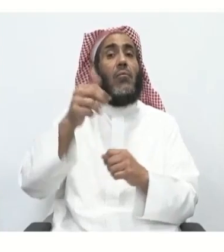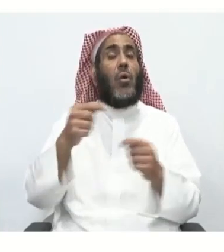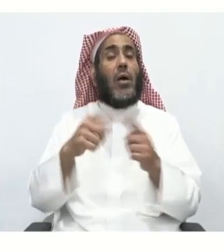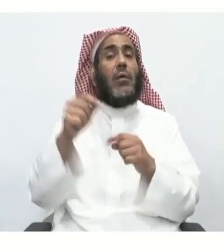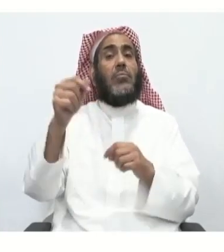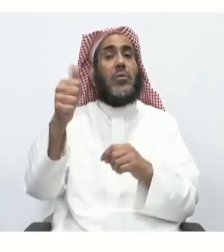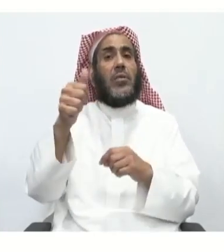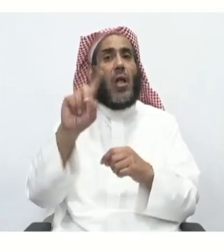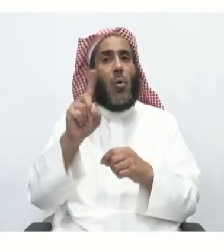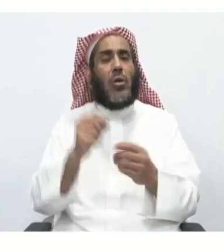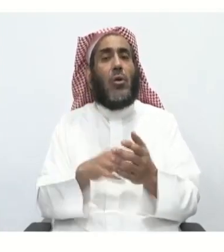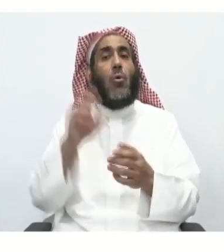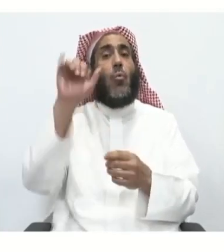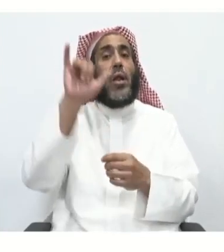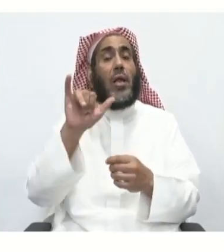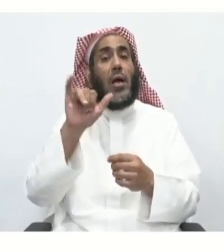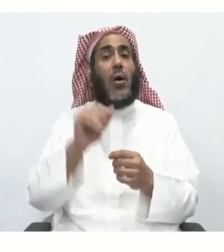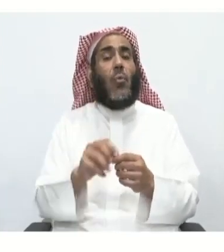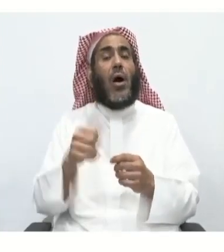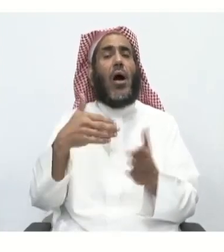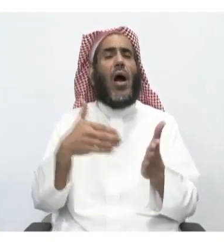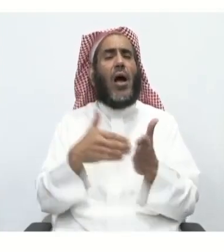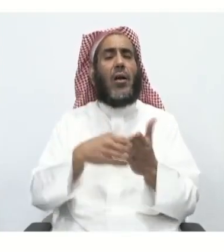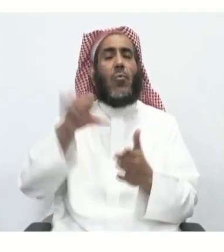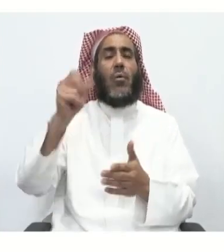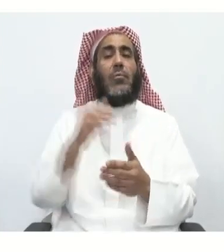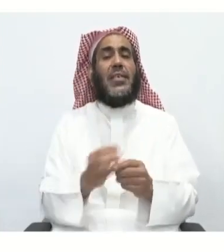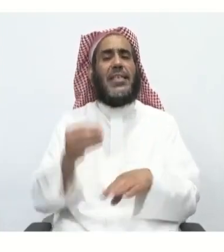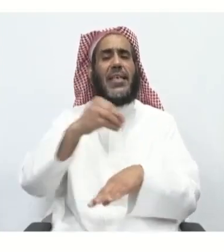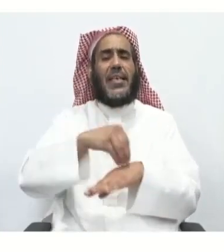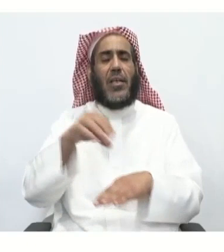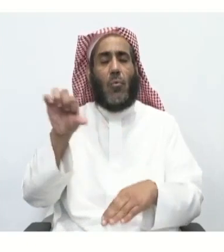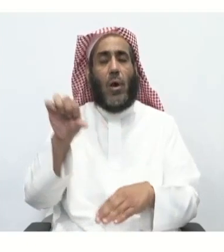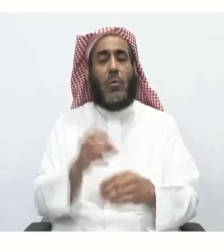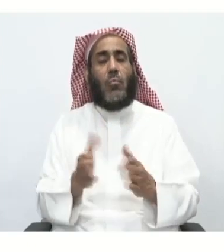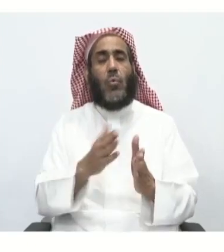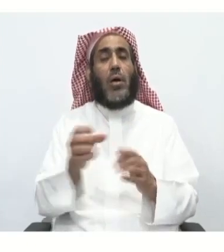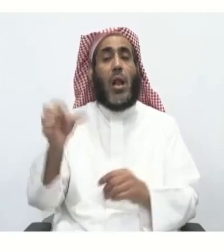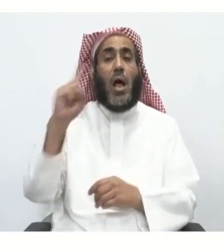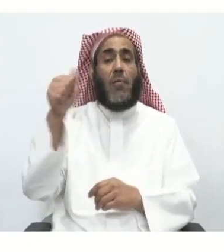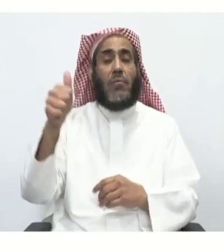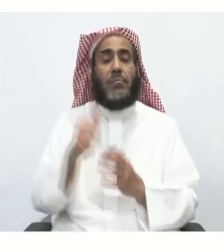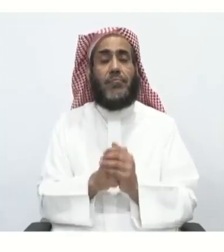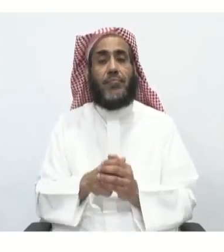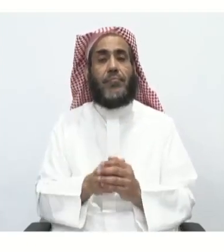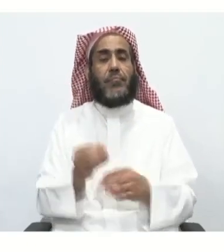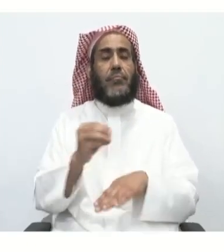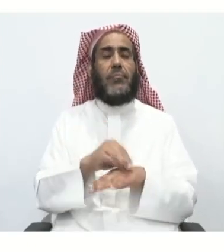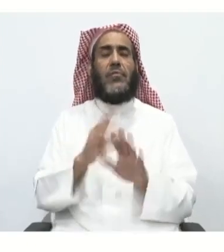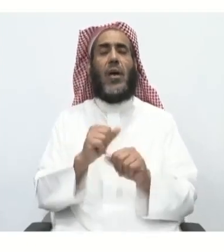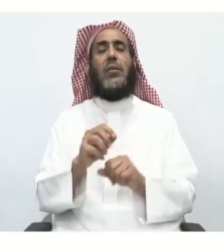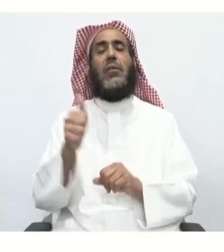والياء وحرف العله الزياده الواو والالف الزياده فقط الواو